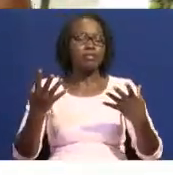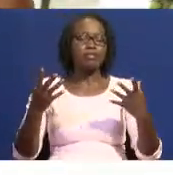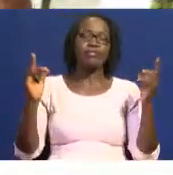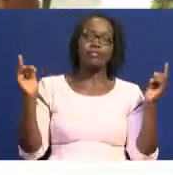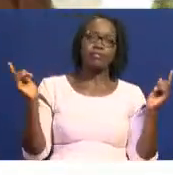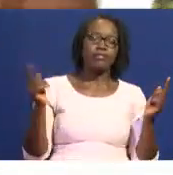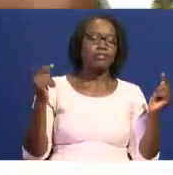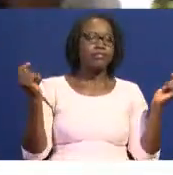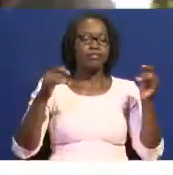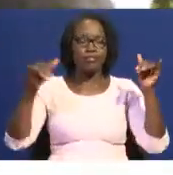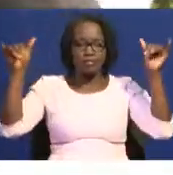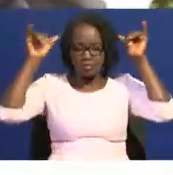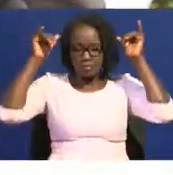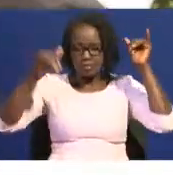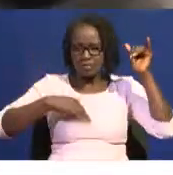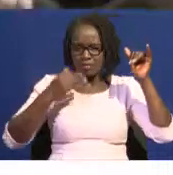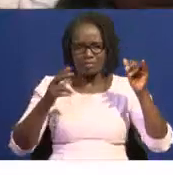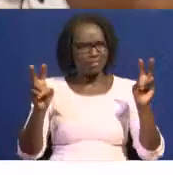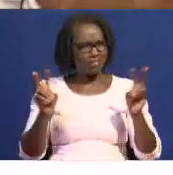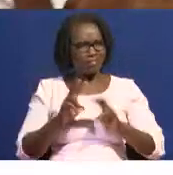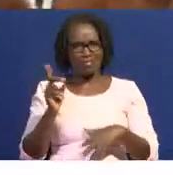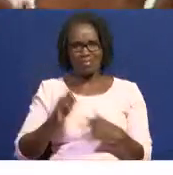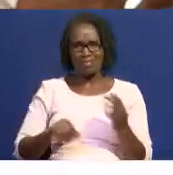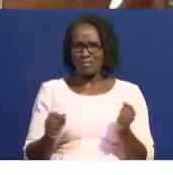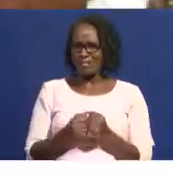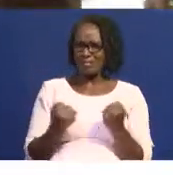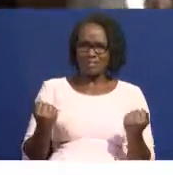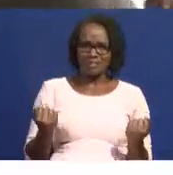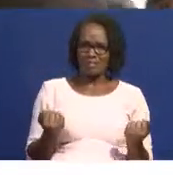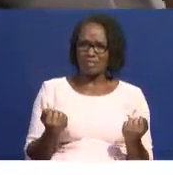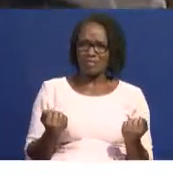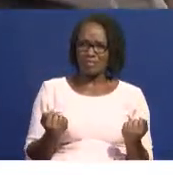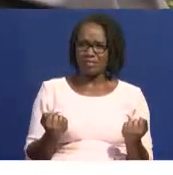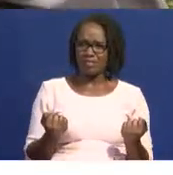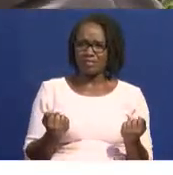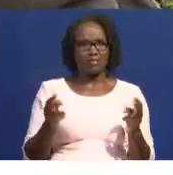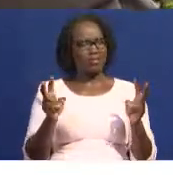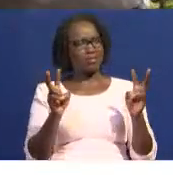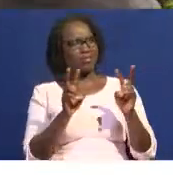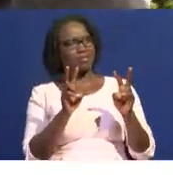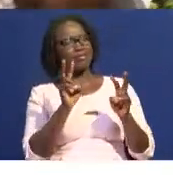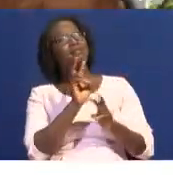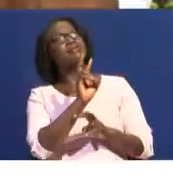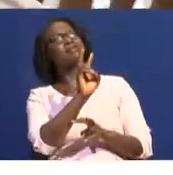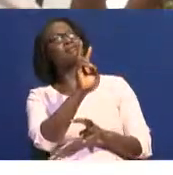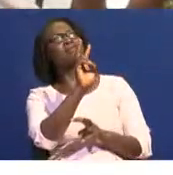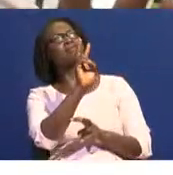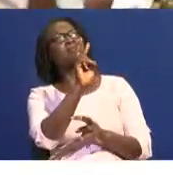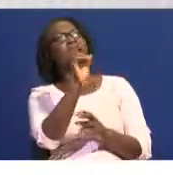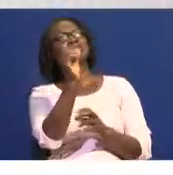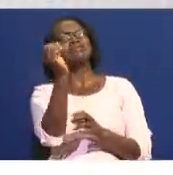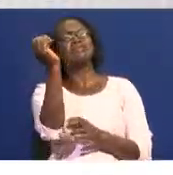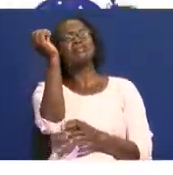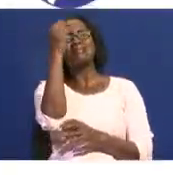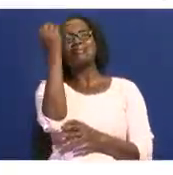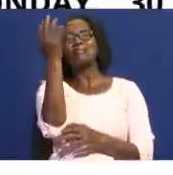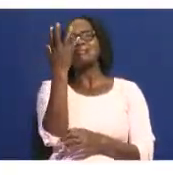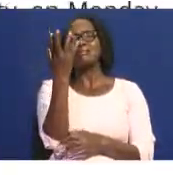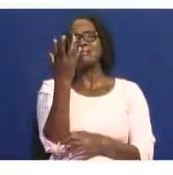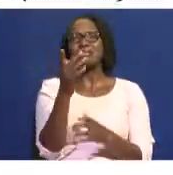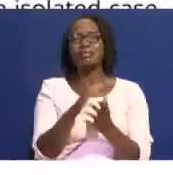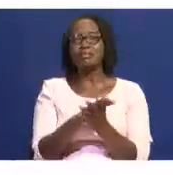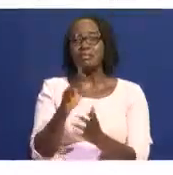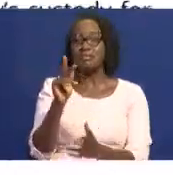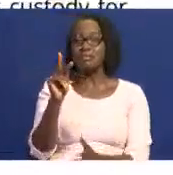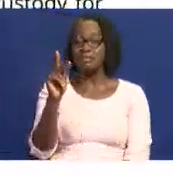wakati huo nikaangalia ni nini ambaye ilitendeka. Nikaangalia huko juu kama ninaona moshi nikakosa. Kenya Space